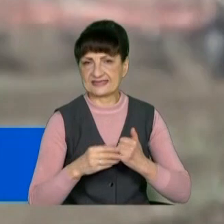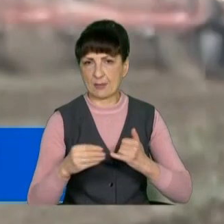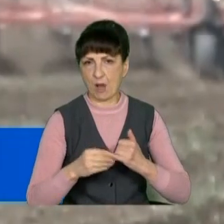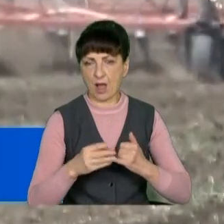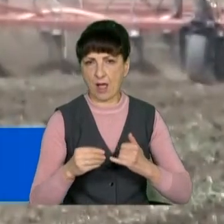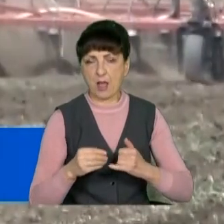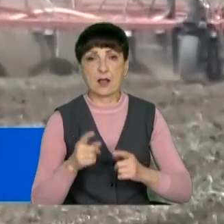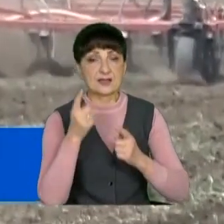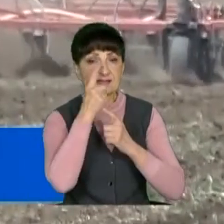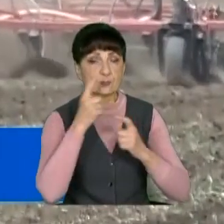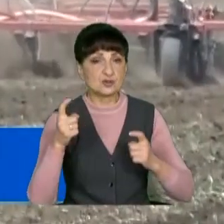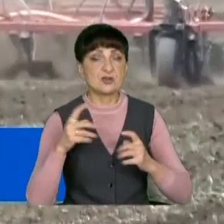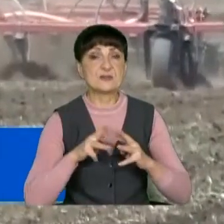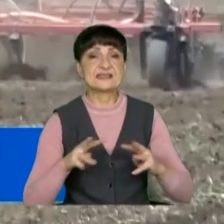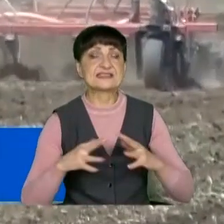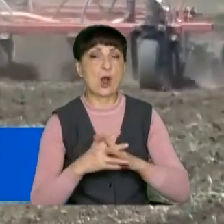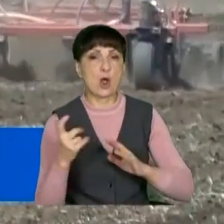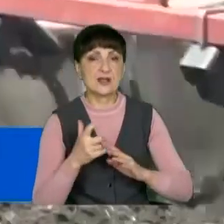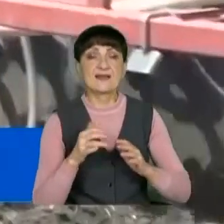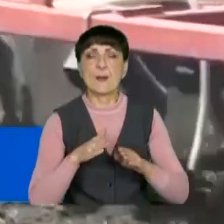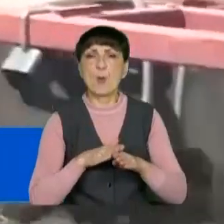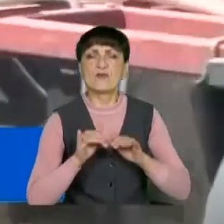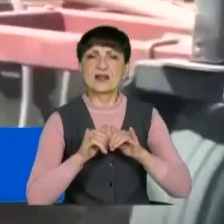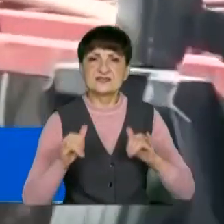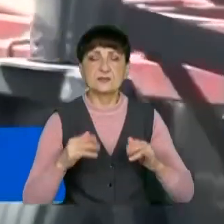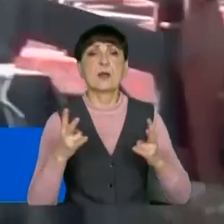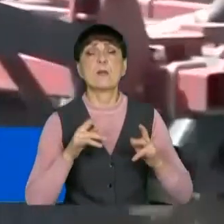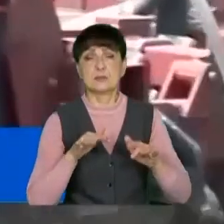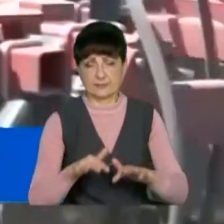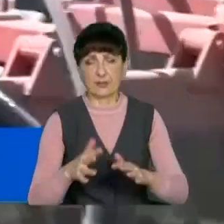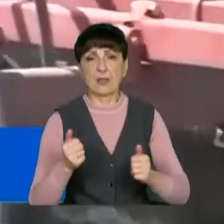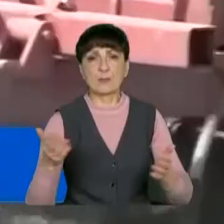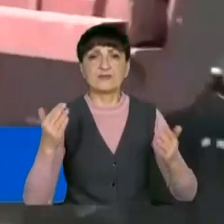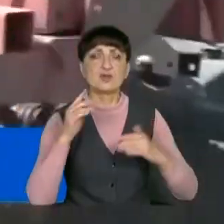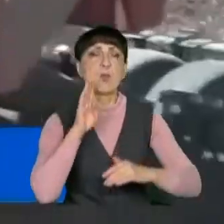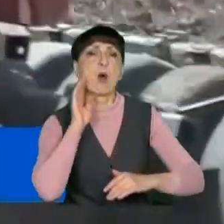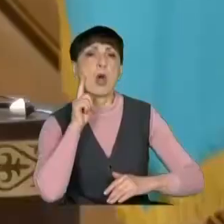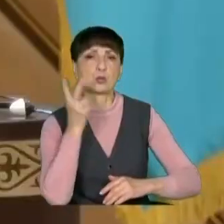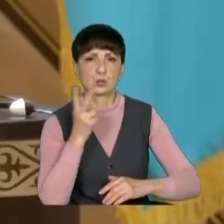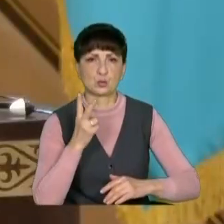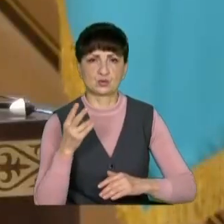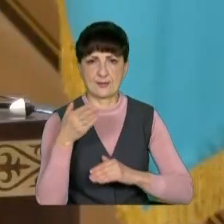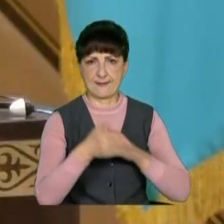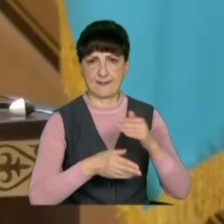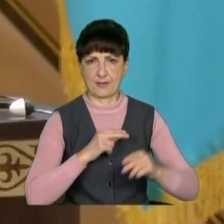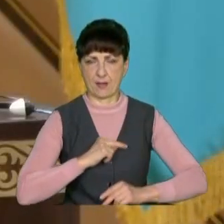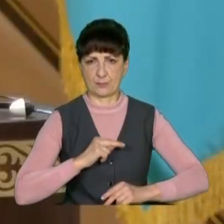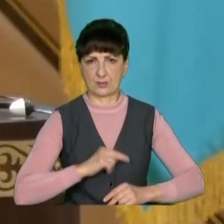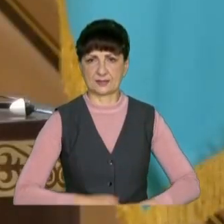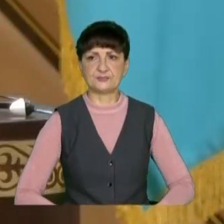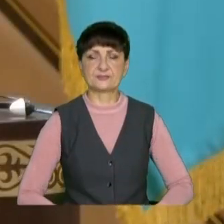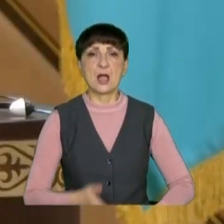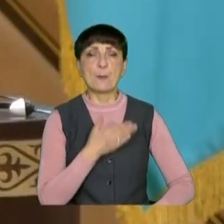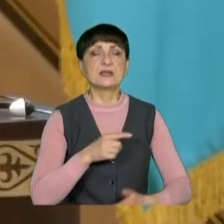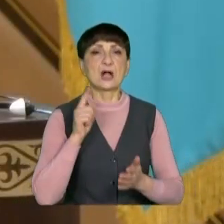Как сообщили в Минсельхозе, для полноценного развития сферы принимаются меры для привлечения молодых специалистов. Мы